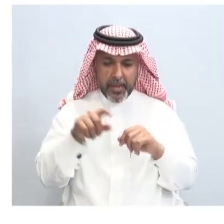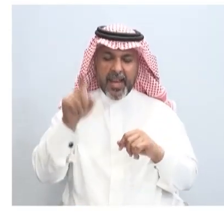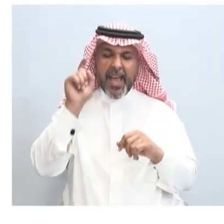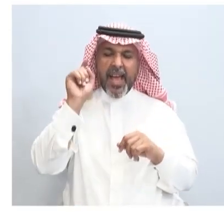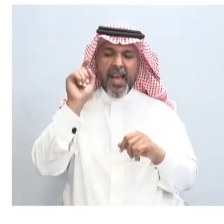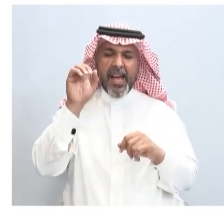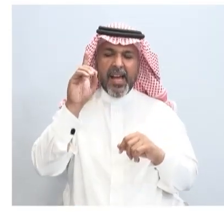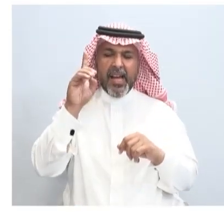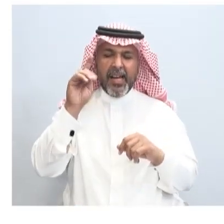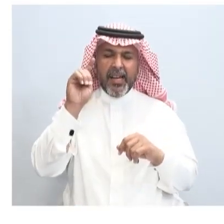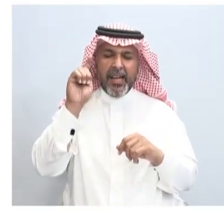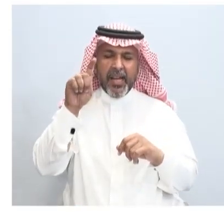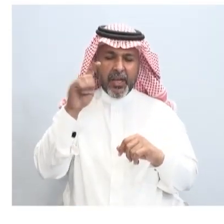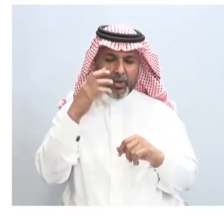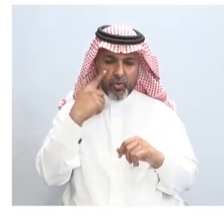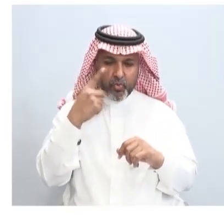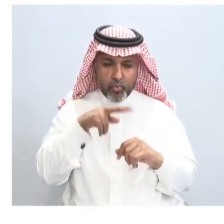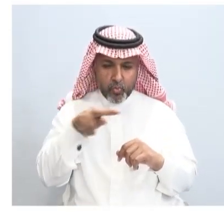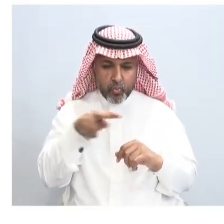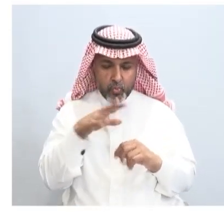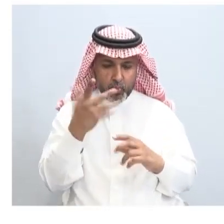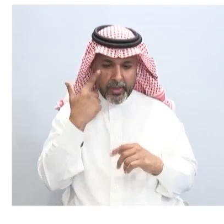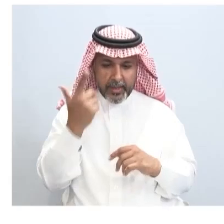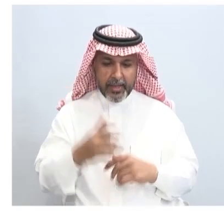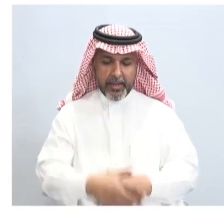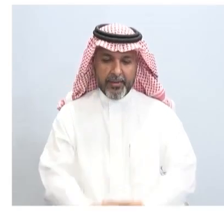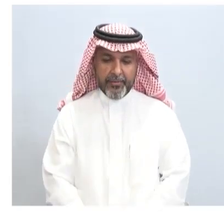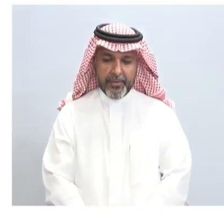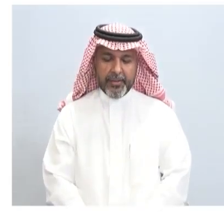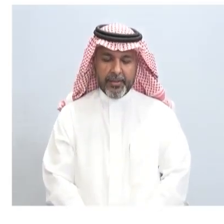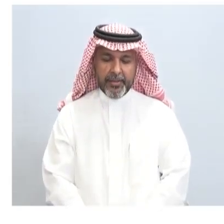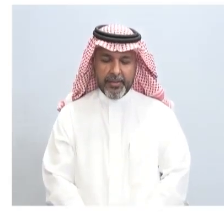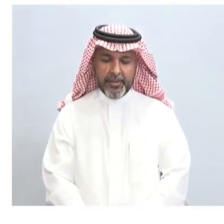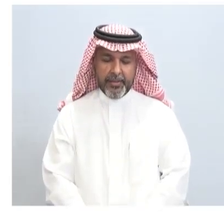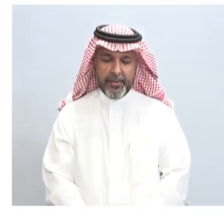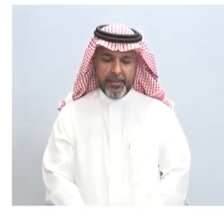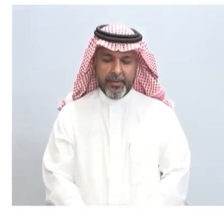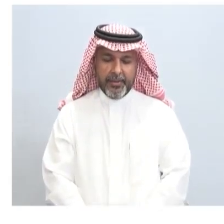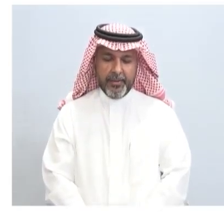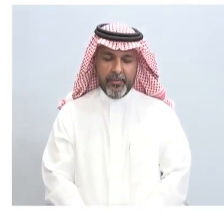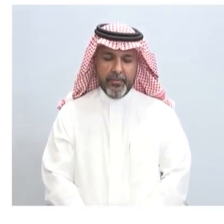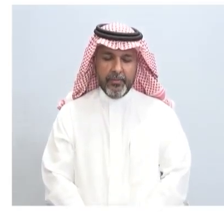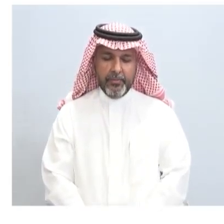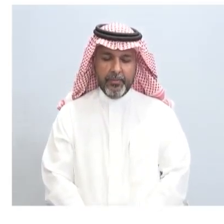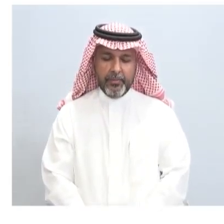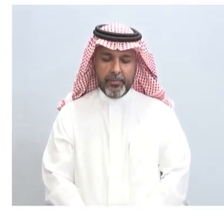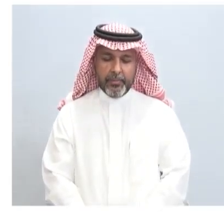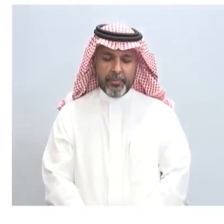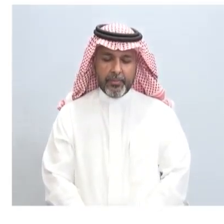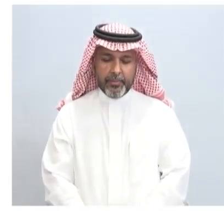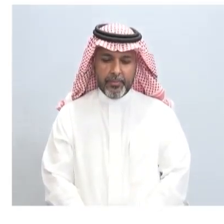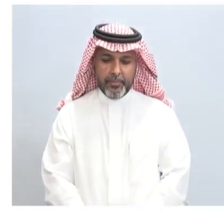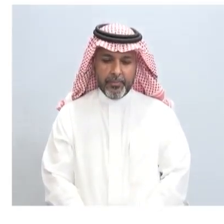جي ام في الشكل ادناه فاوجد احتمال تقع اكس في كي ال احنا نقول ان الاحتمال